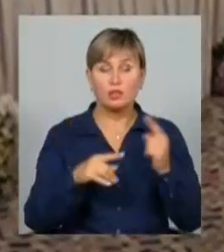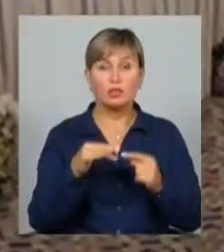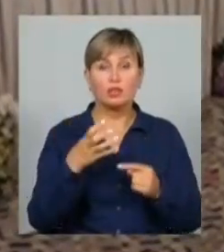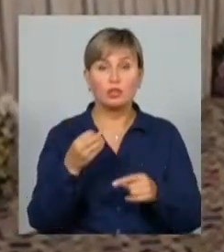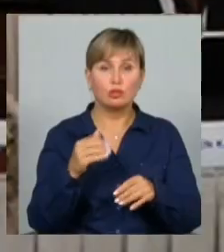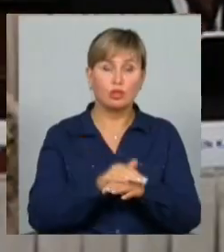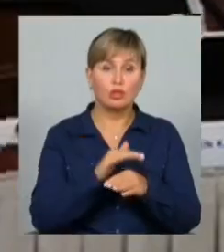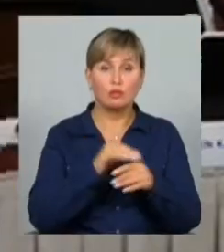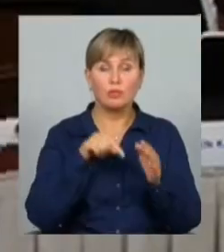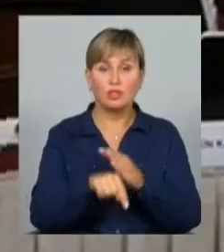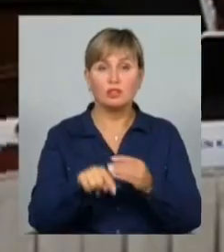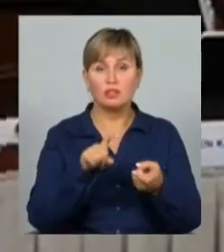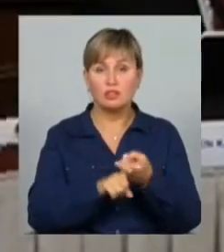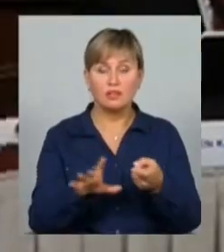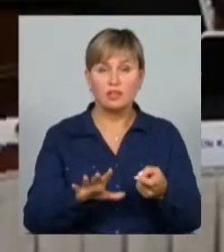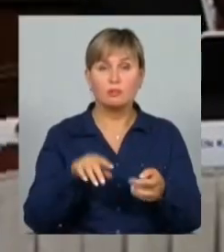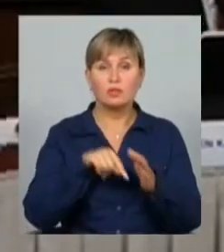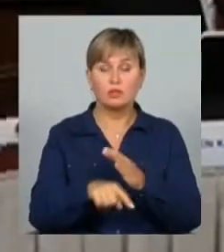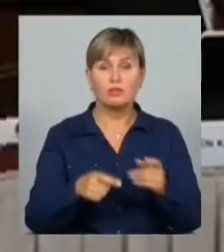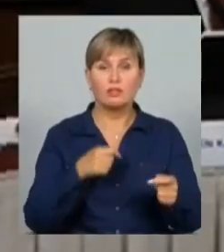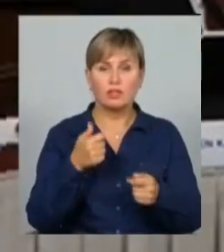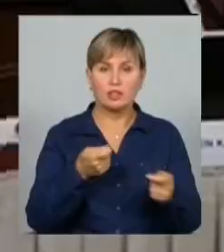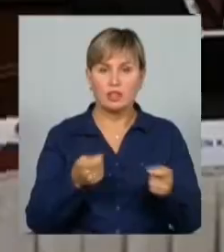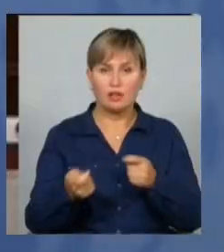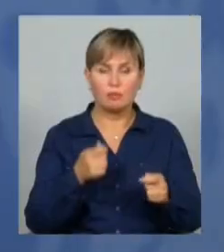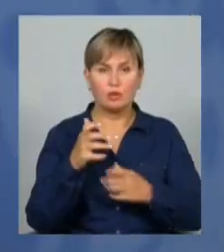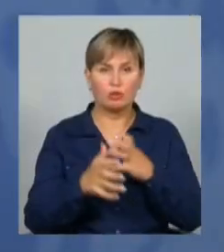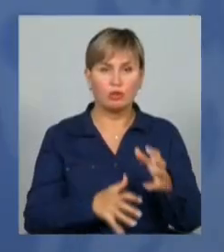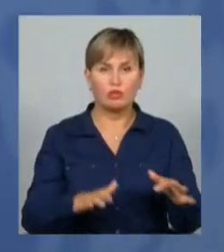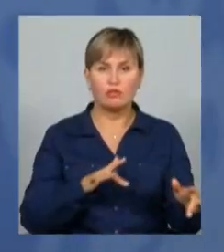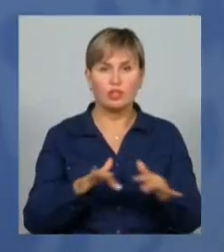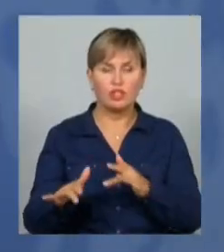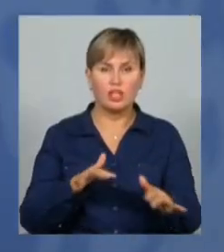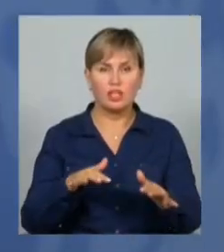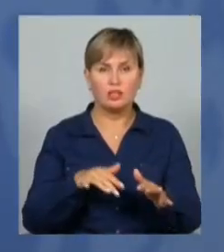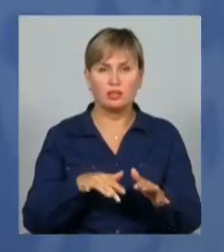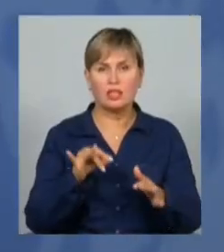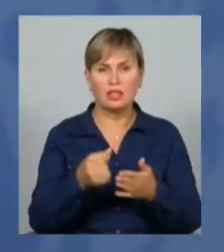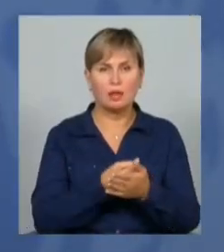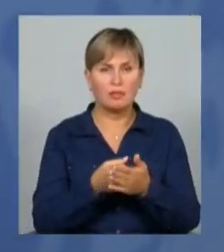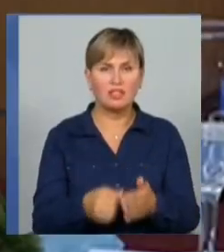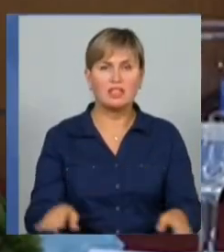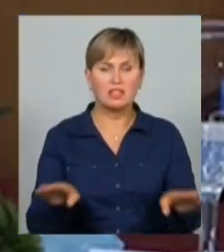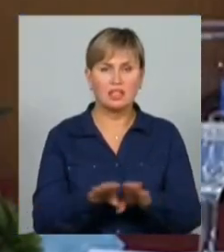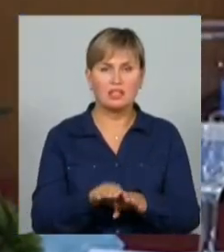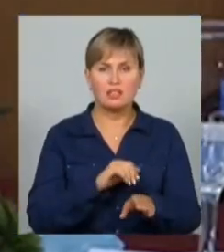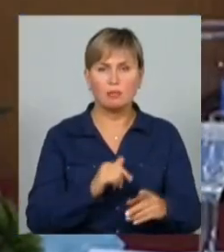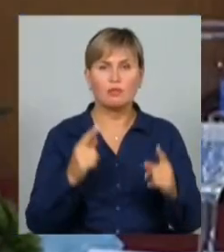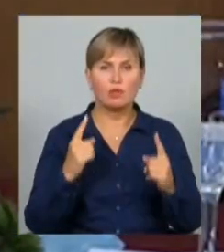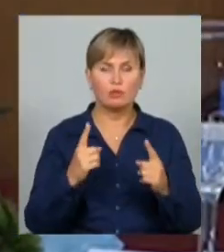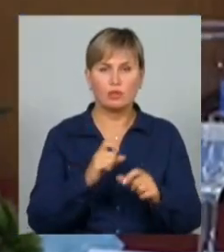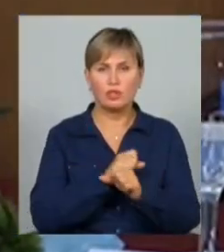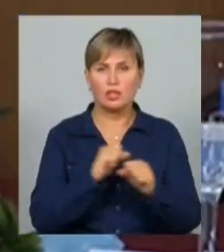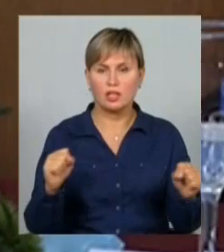до обретения независимости Олжас Сулейменов возглавил международное движение «Невада семей» и добился закрытия самого крупного